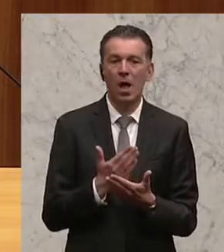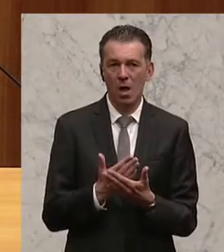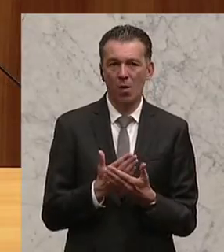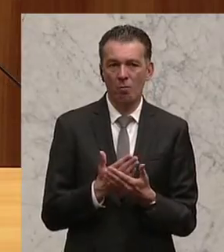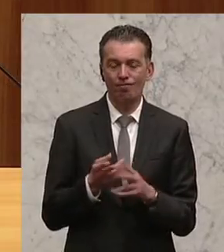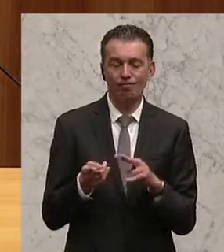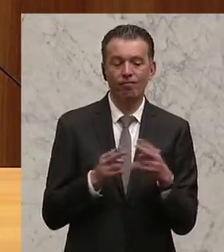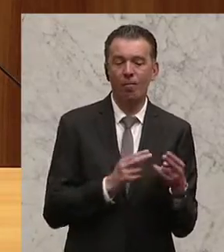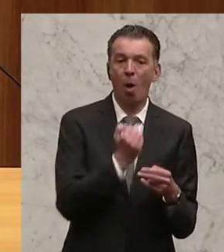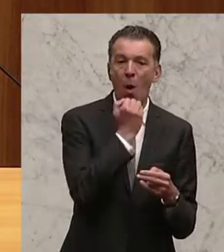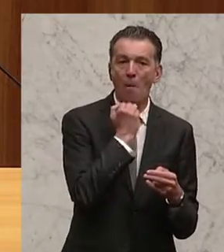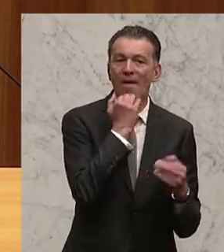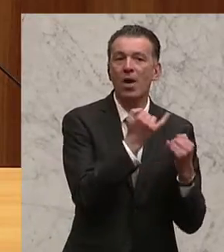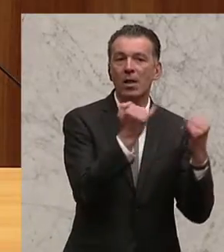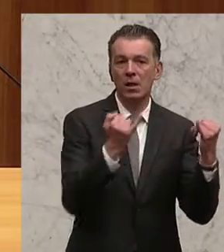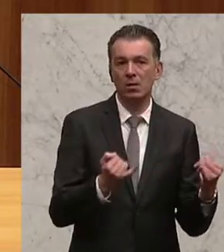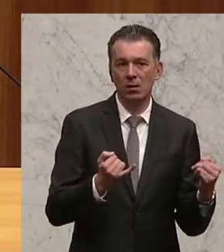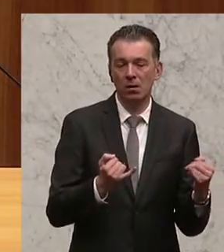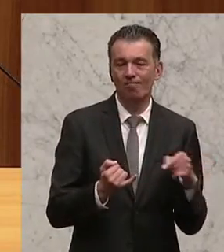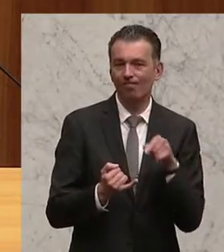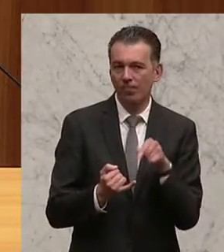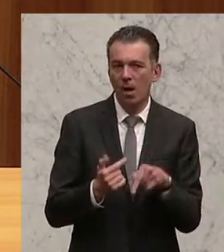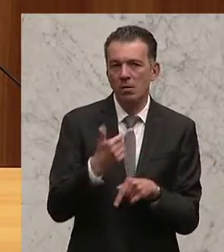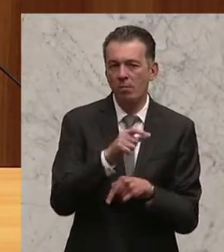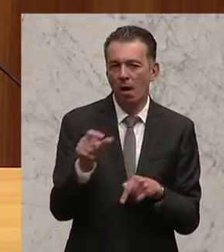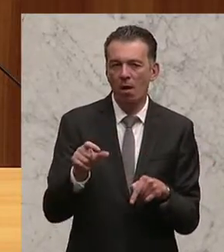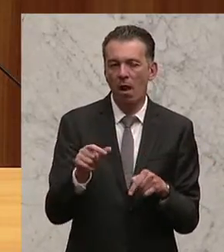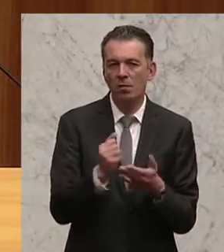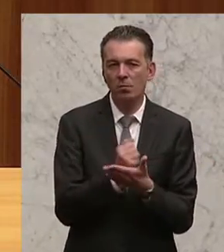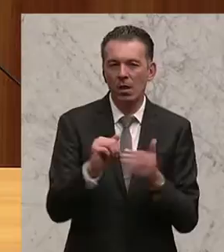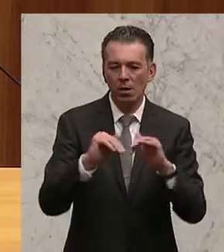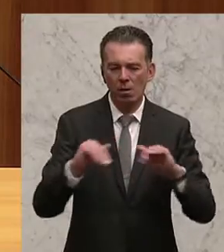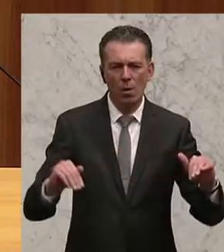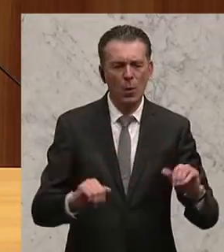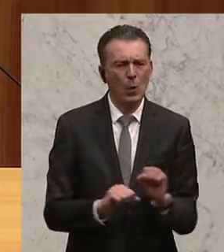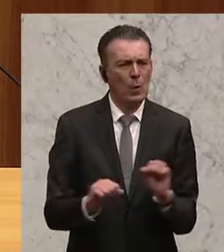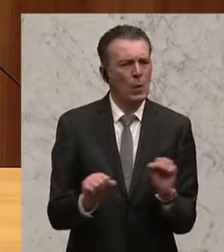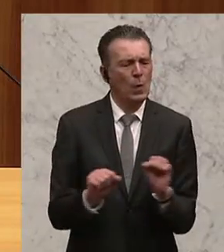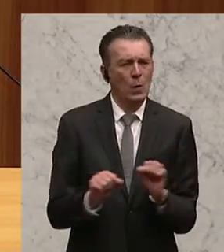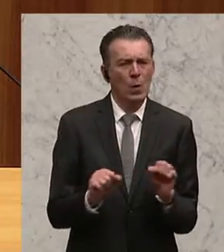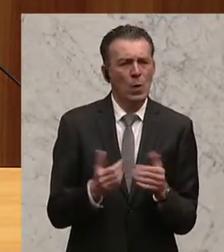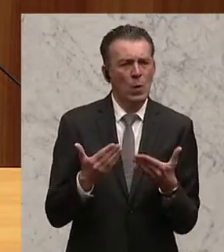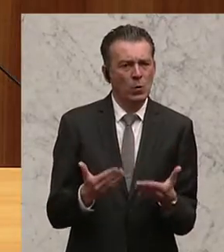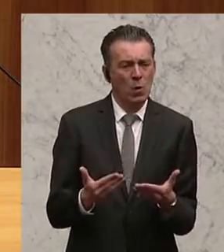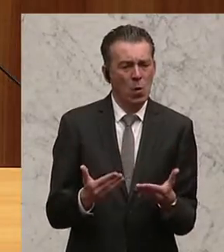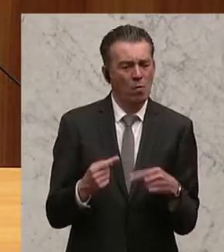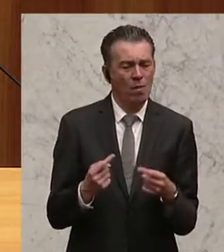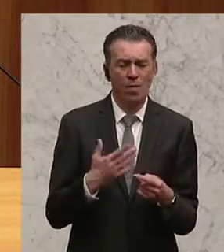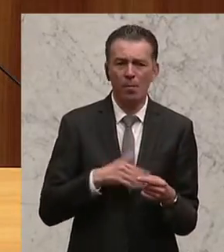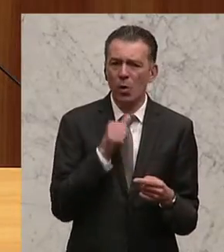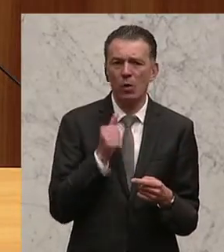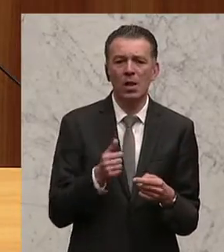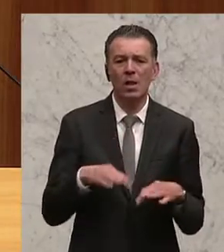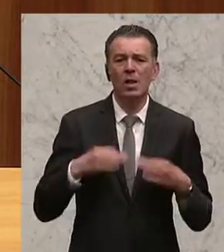die Privatinstitute gehen. Das ist Zweiklassenmedizin der schlimmsten Sorte. So möchten wir nicht, dass sich das Gesundheitswesen